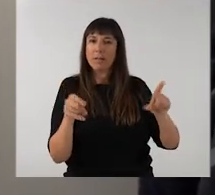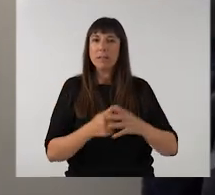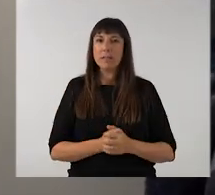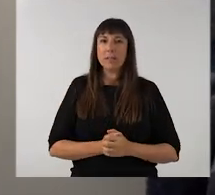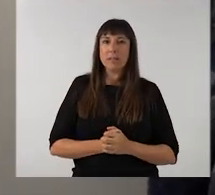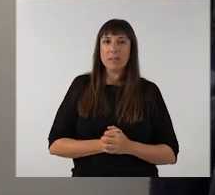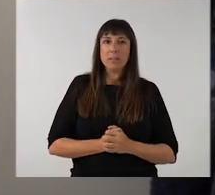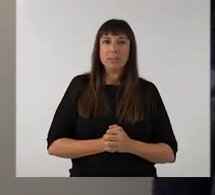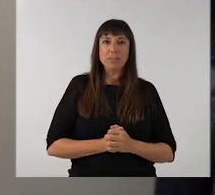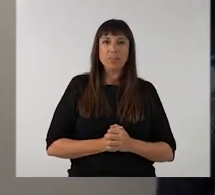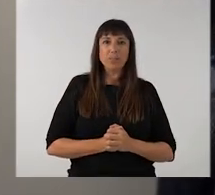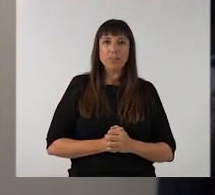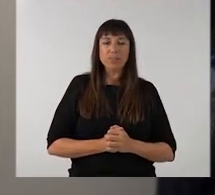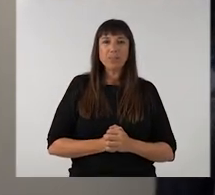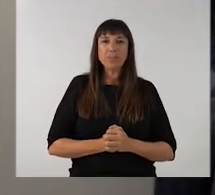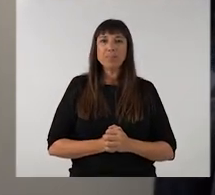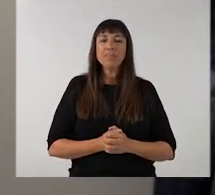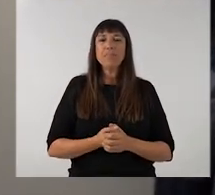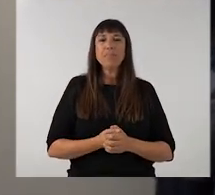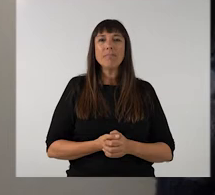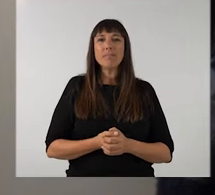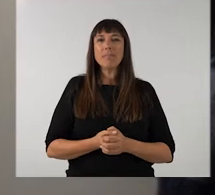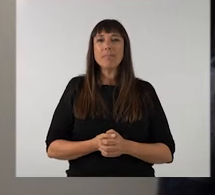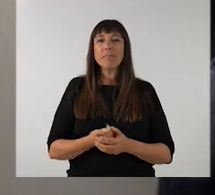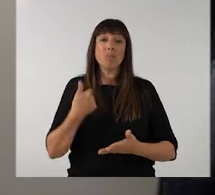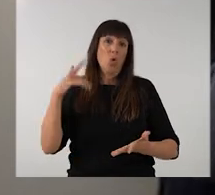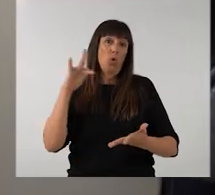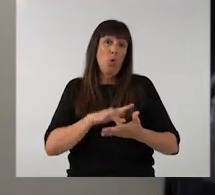nova i potser de crear-ne una que sigui diferent.